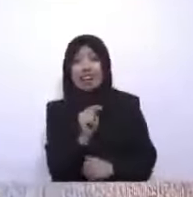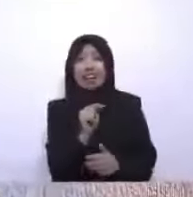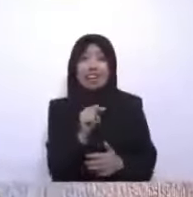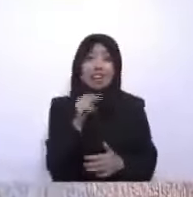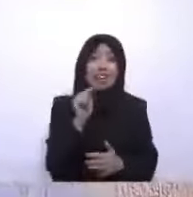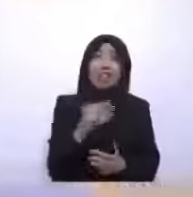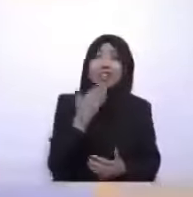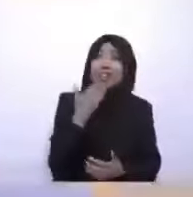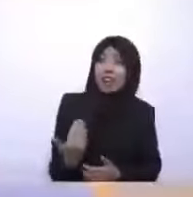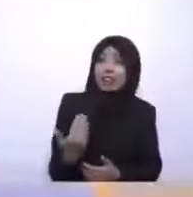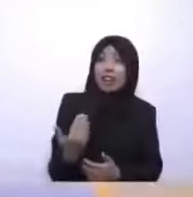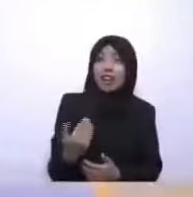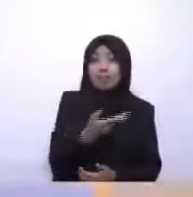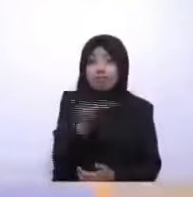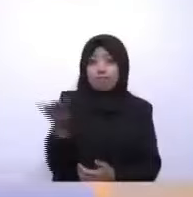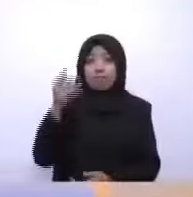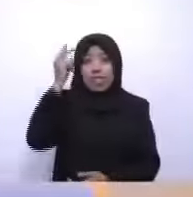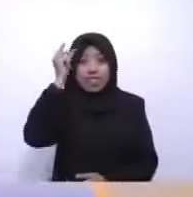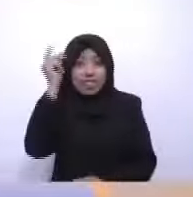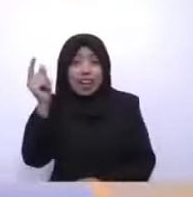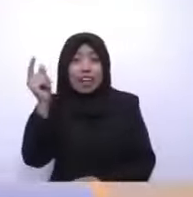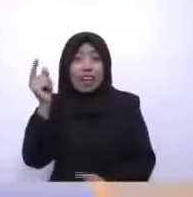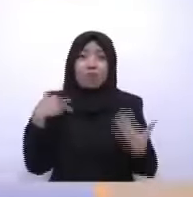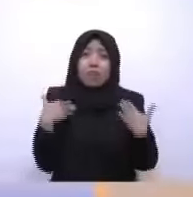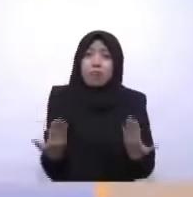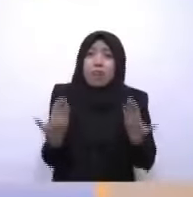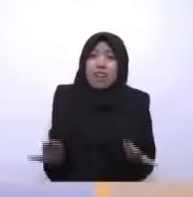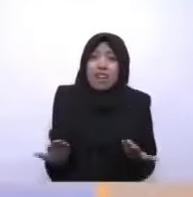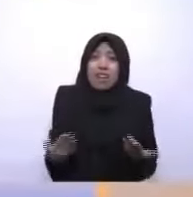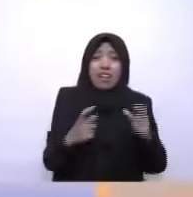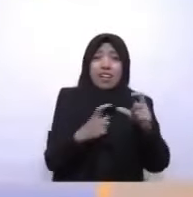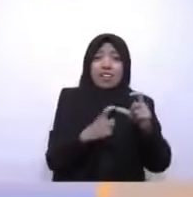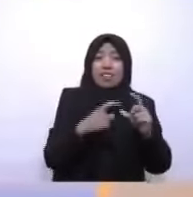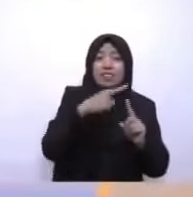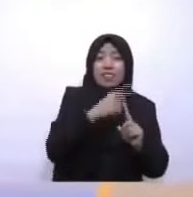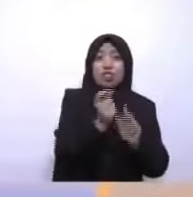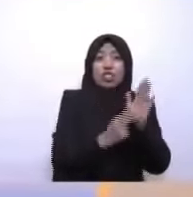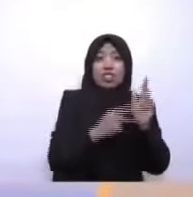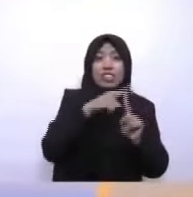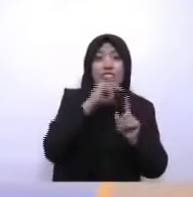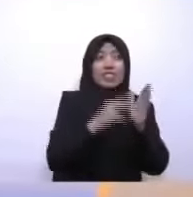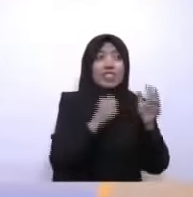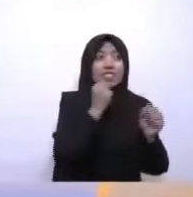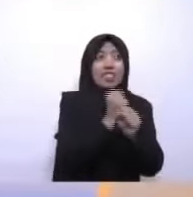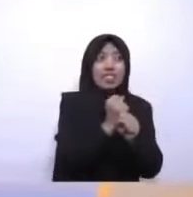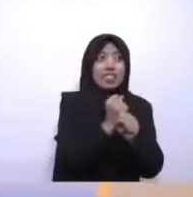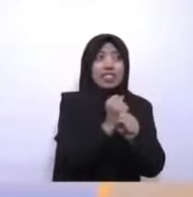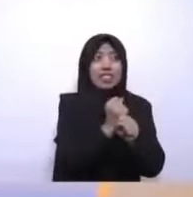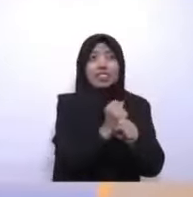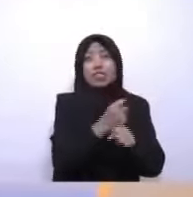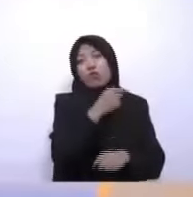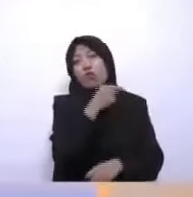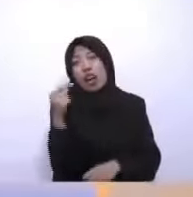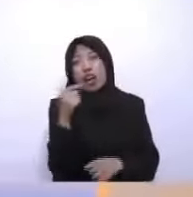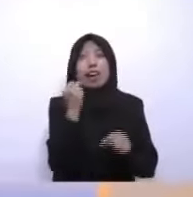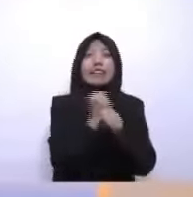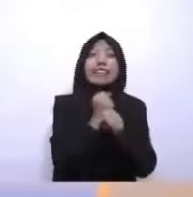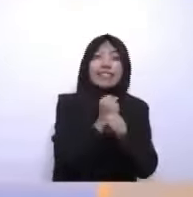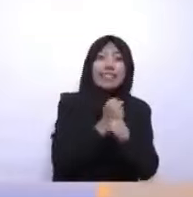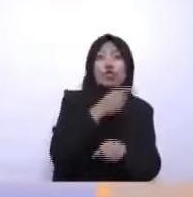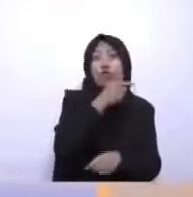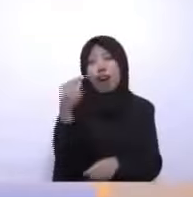Pertanyaannya, bagaimana strategi Anda dalam menurunkan angka prevalensi stunting di Provinsi Jawa Barat? Waktu